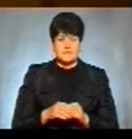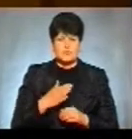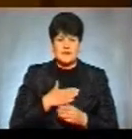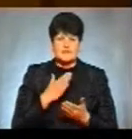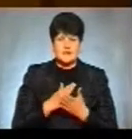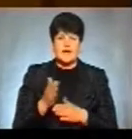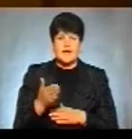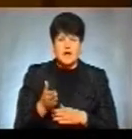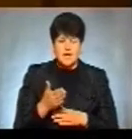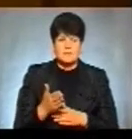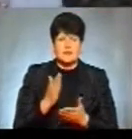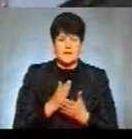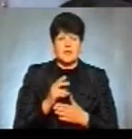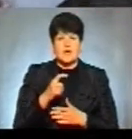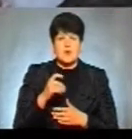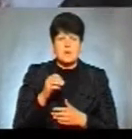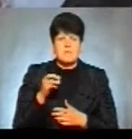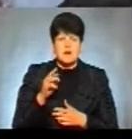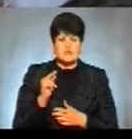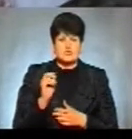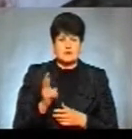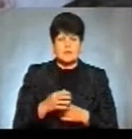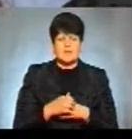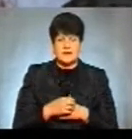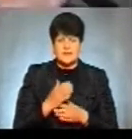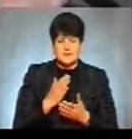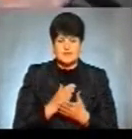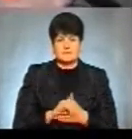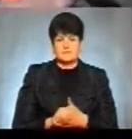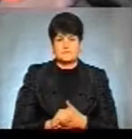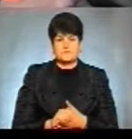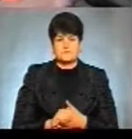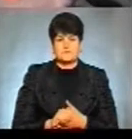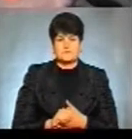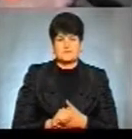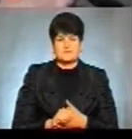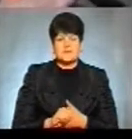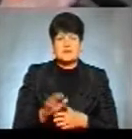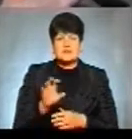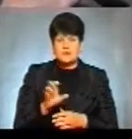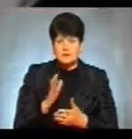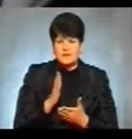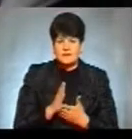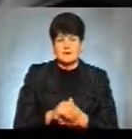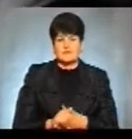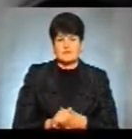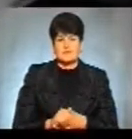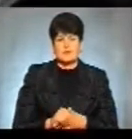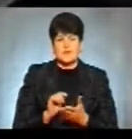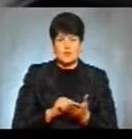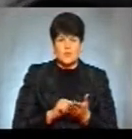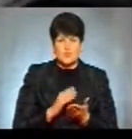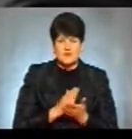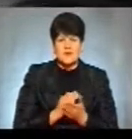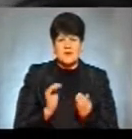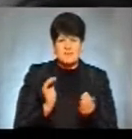рибки, і хом'ячок, і кіт є. Цілих три. І собака в нас є, і кури є, і